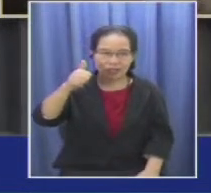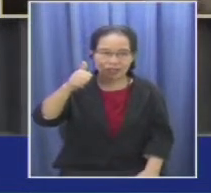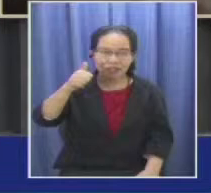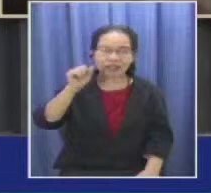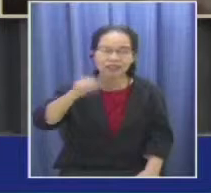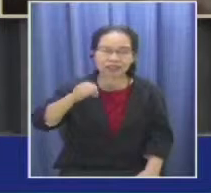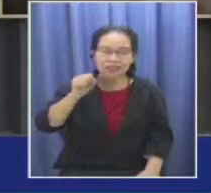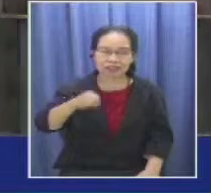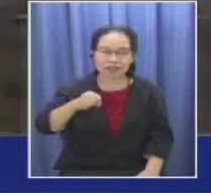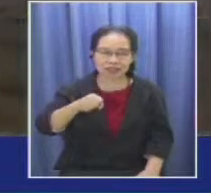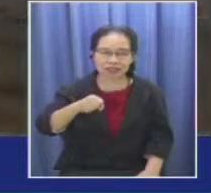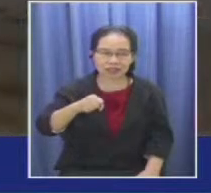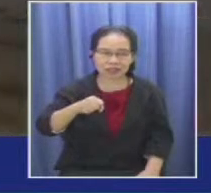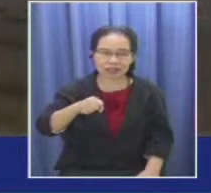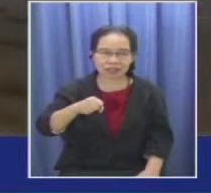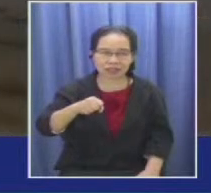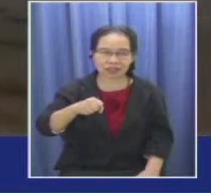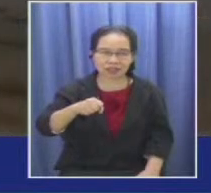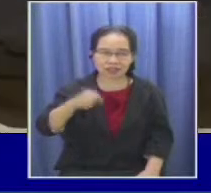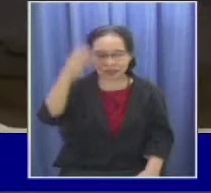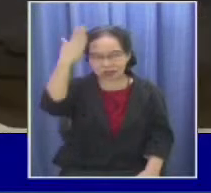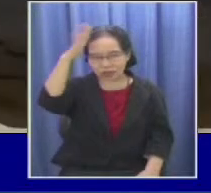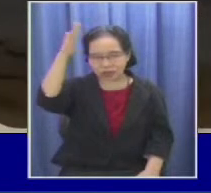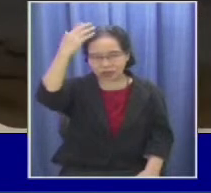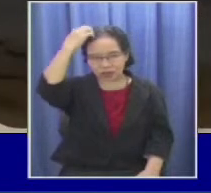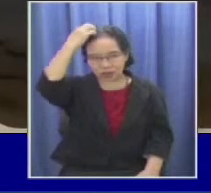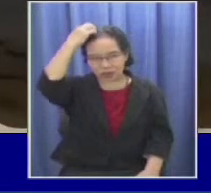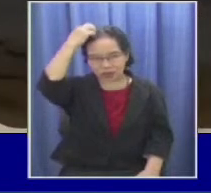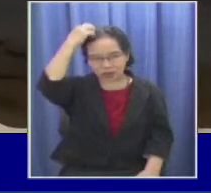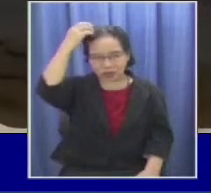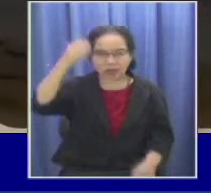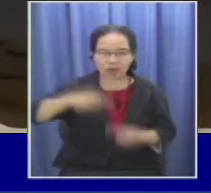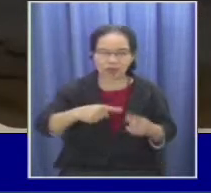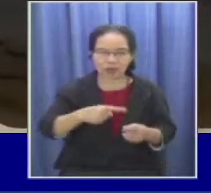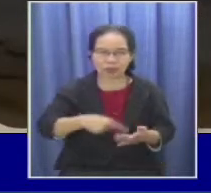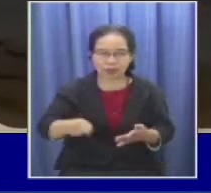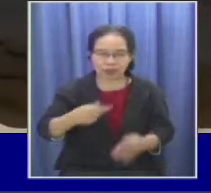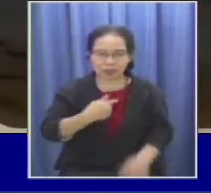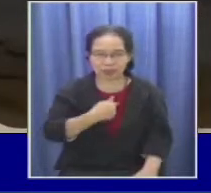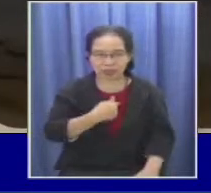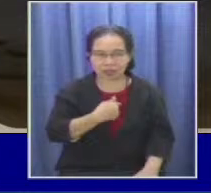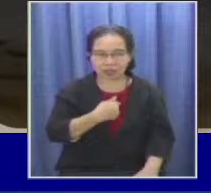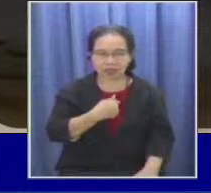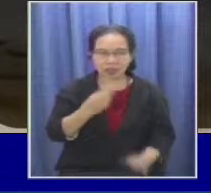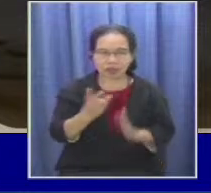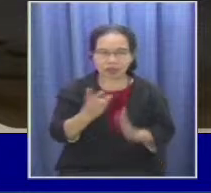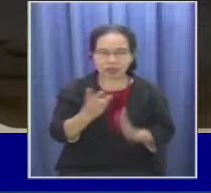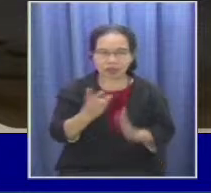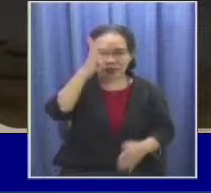many panes and say ye nyankopon pa. Every say would nimu de besi china.